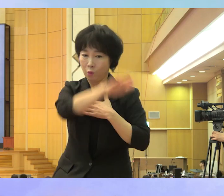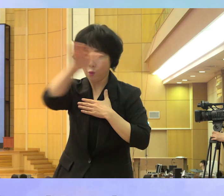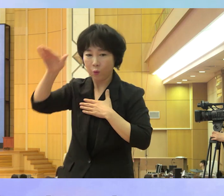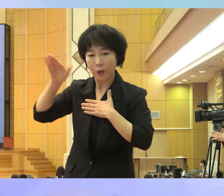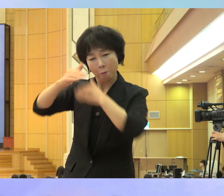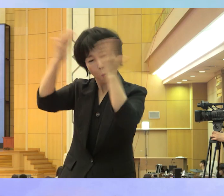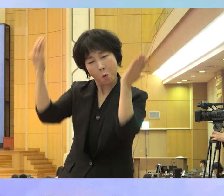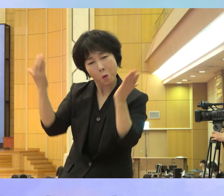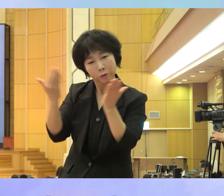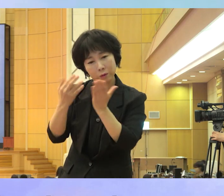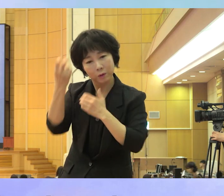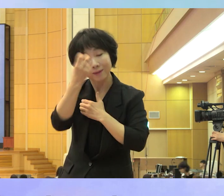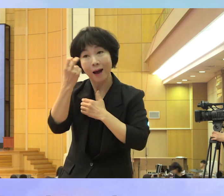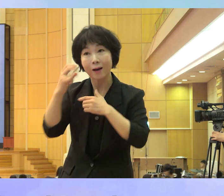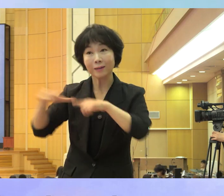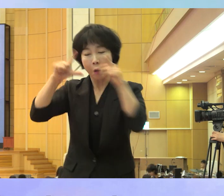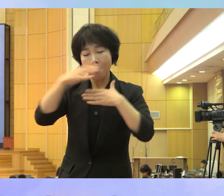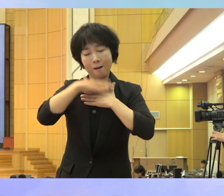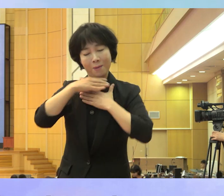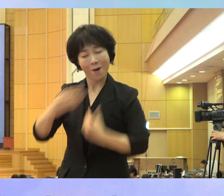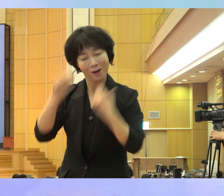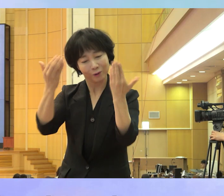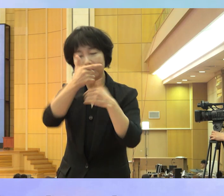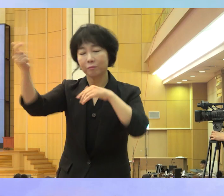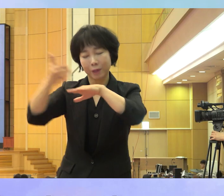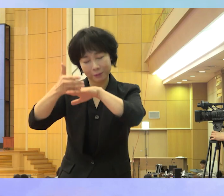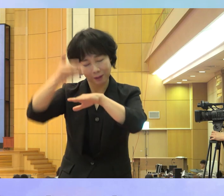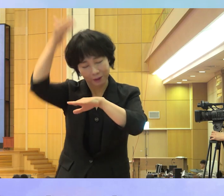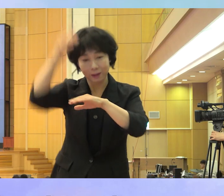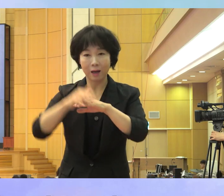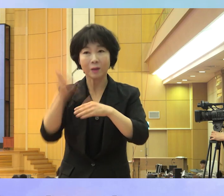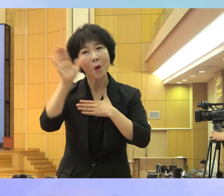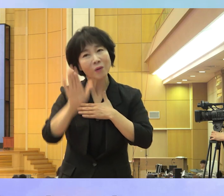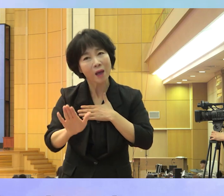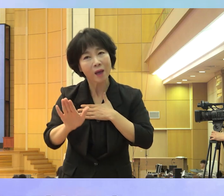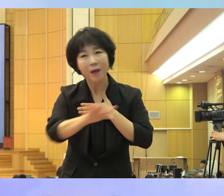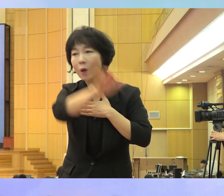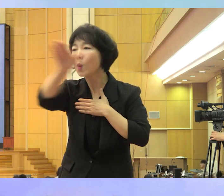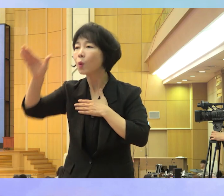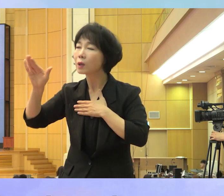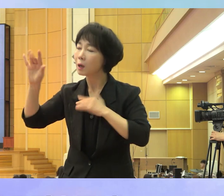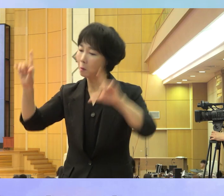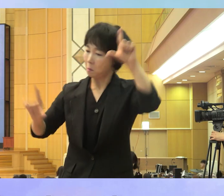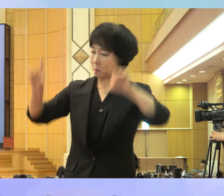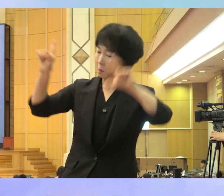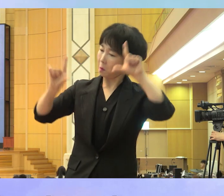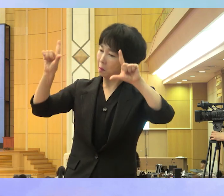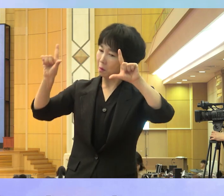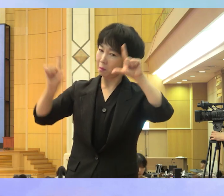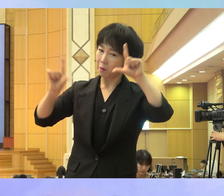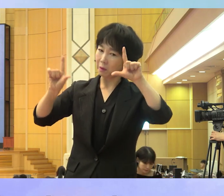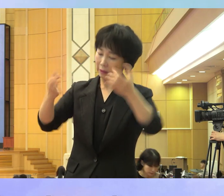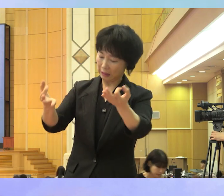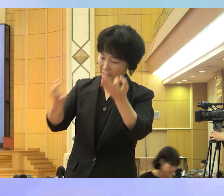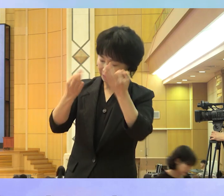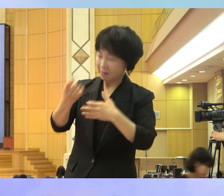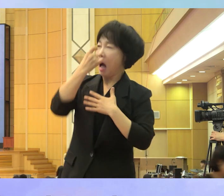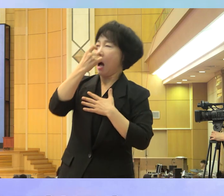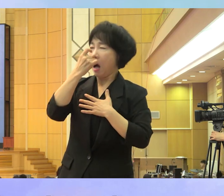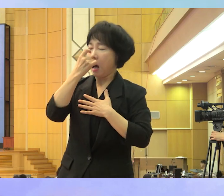우리의 모든 삶을 평안을 주심을 감사합니다. 그런 가운데 우리의 모습을 아버지 앞에 들어봤을